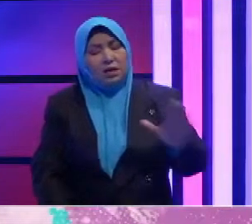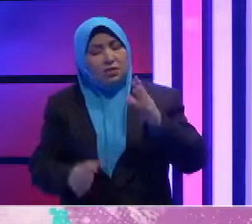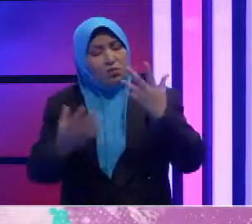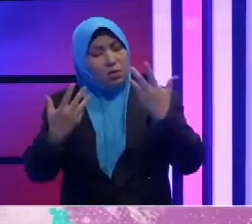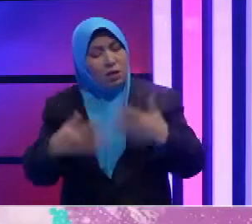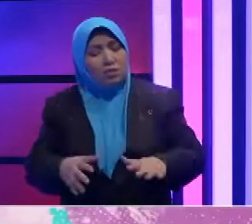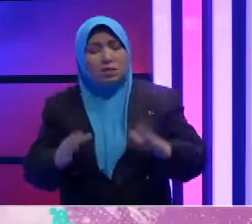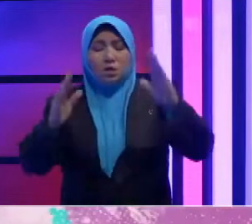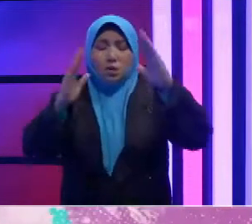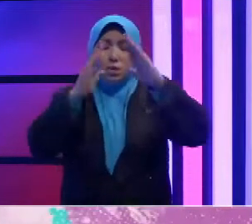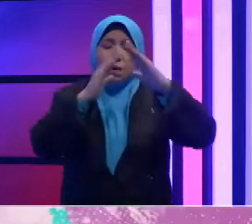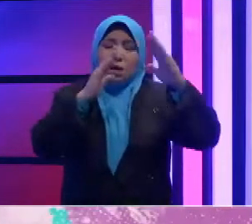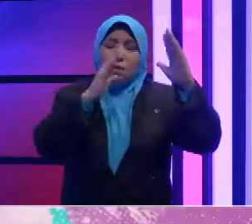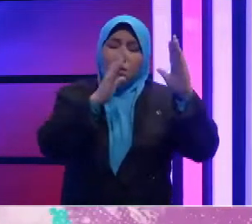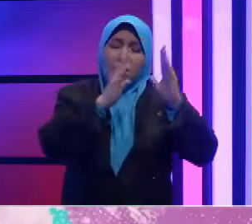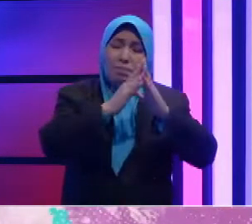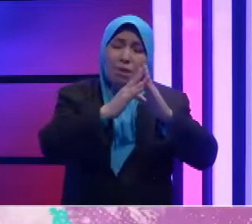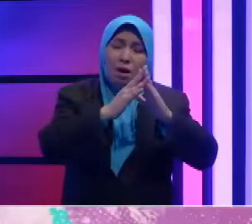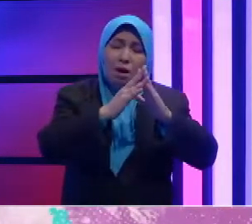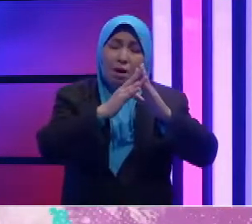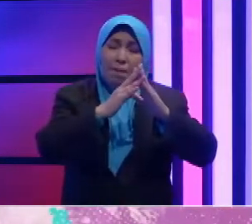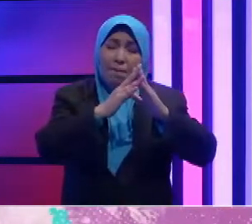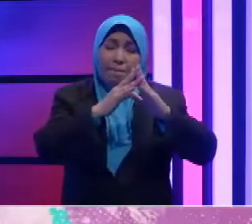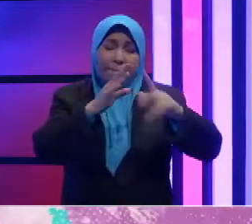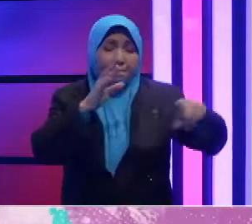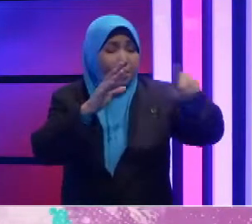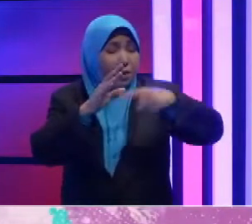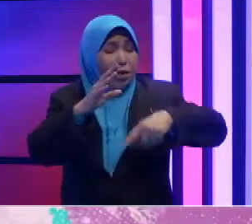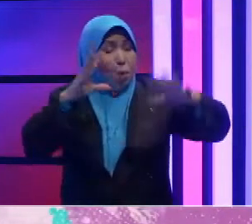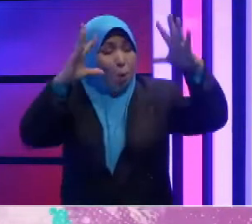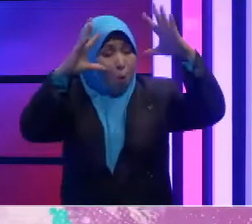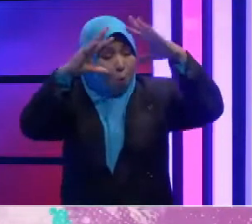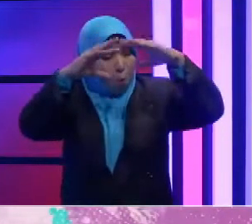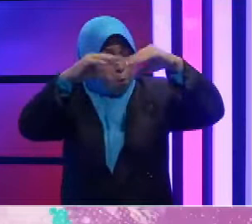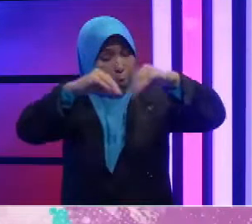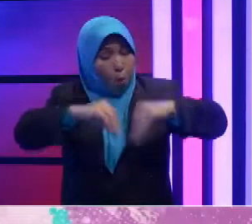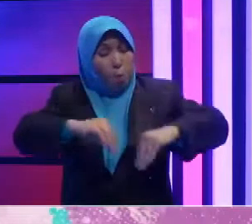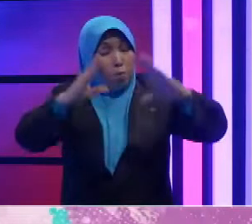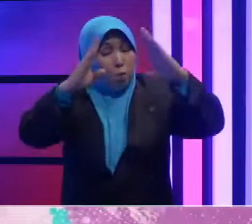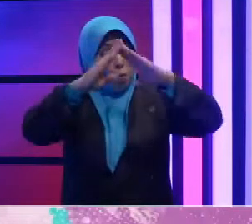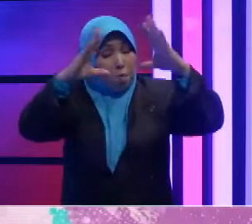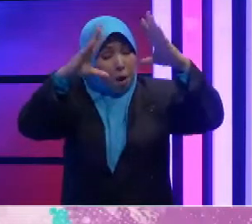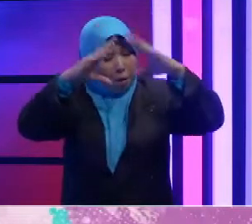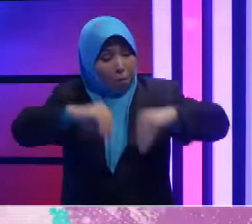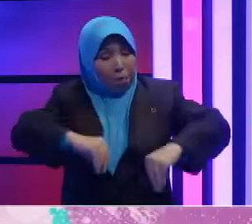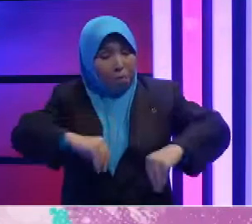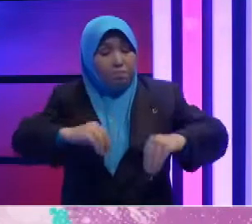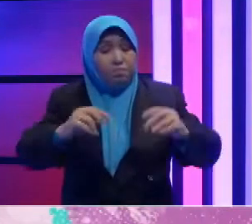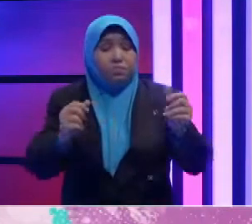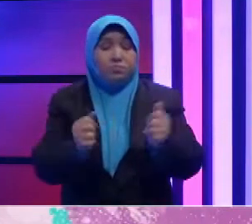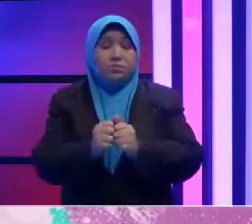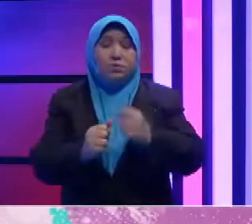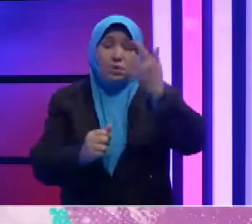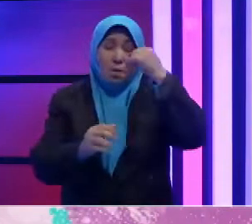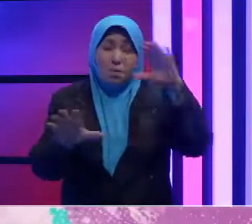فتلك بيوتهم خاوية بما ظلموا